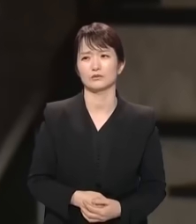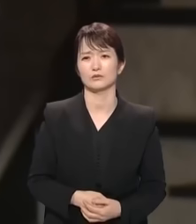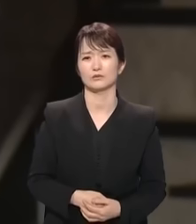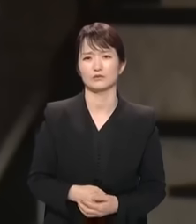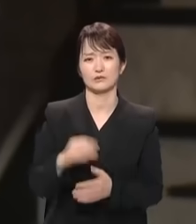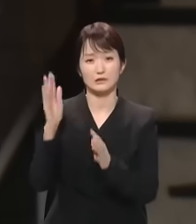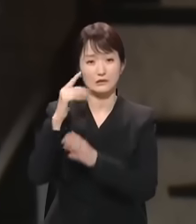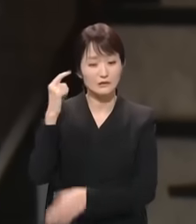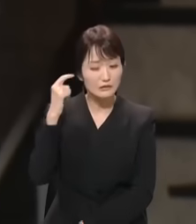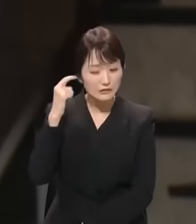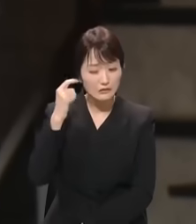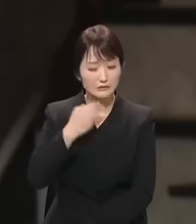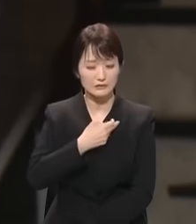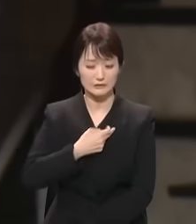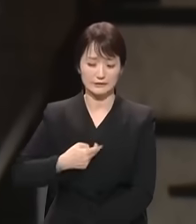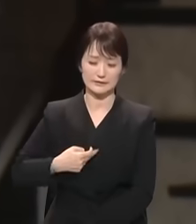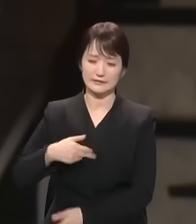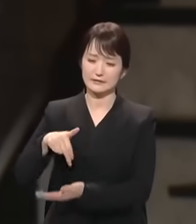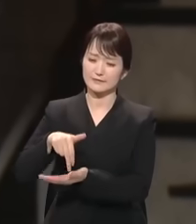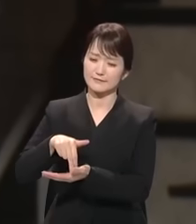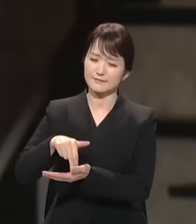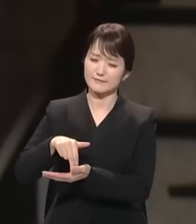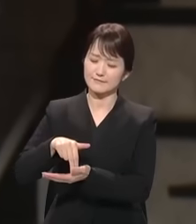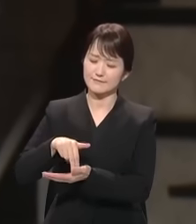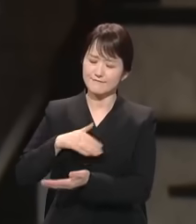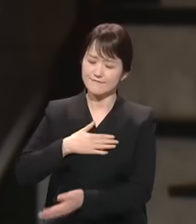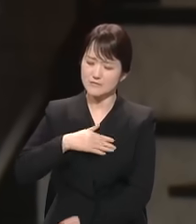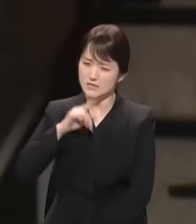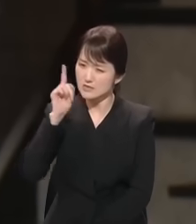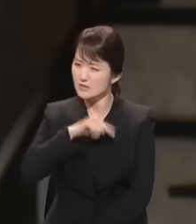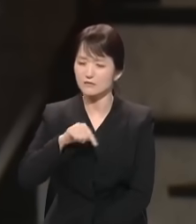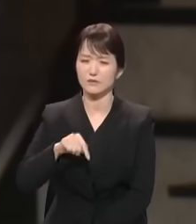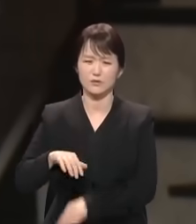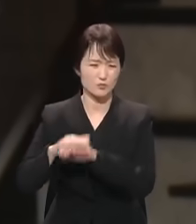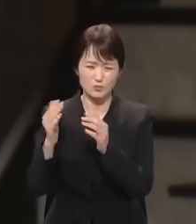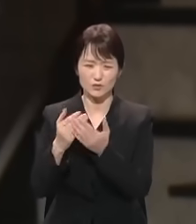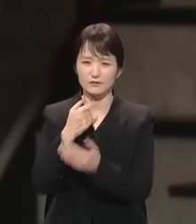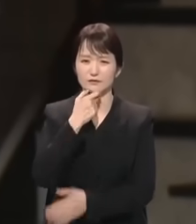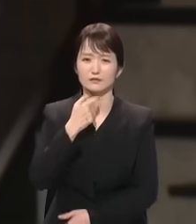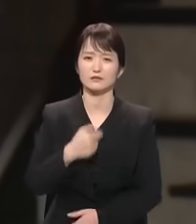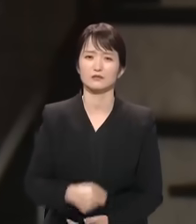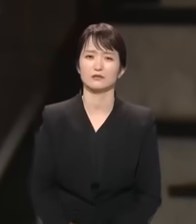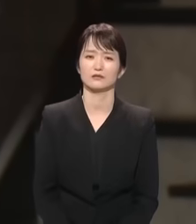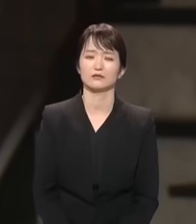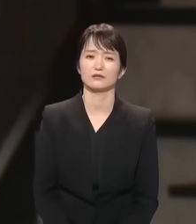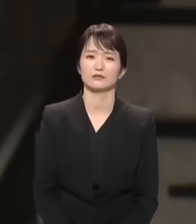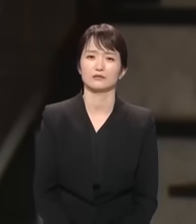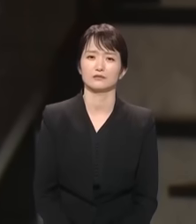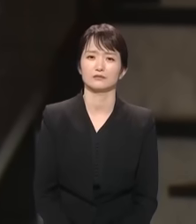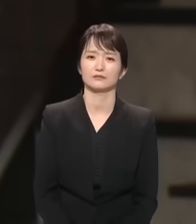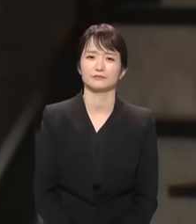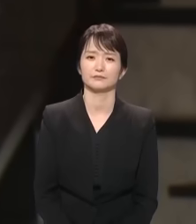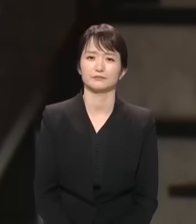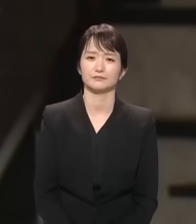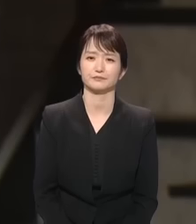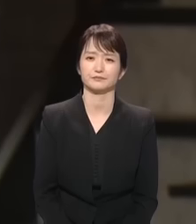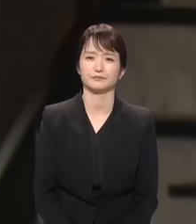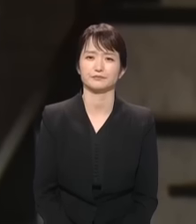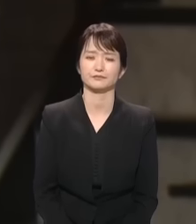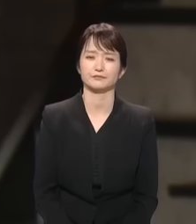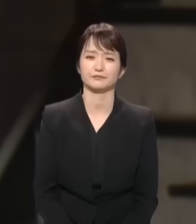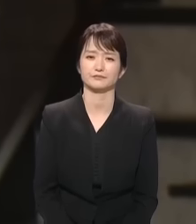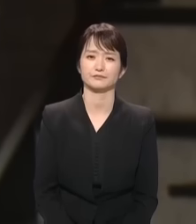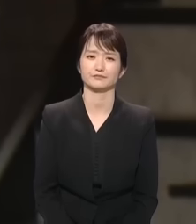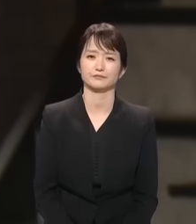학생들이나 제자들이 마음이 상해 버리면 그때부터는 모든게 다 틀어져 버립니다 그래서 어 어이 어떻게